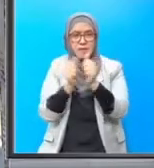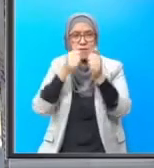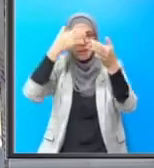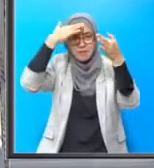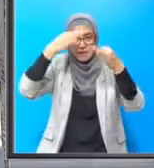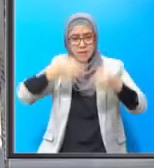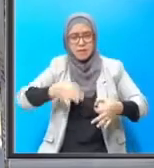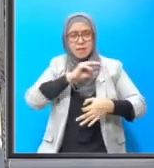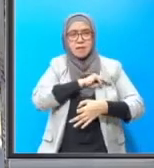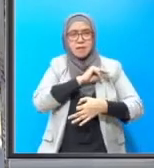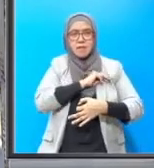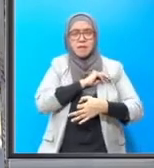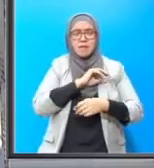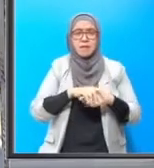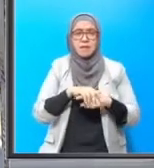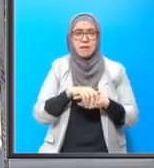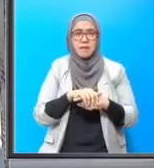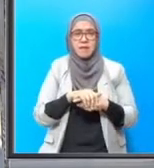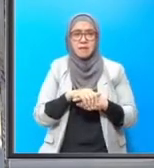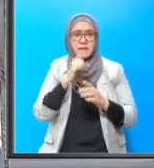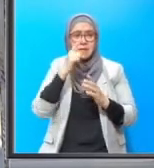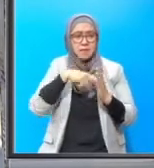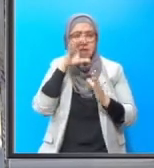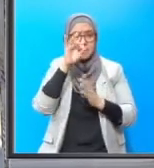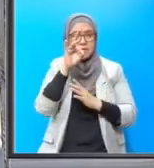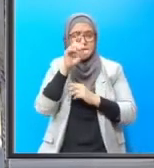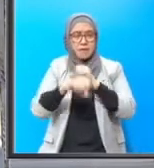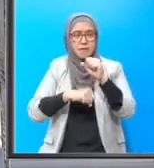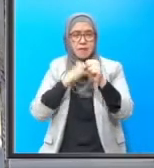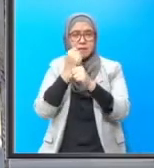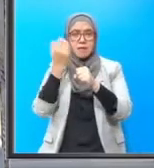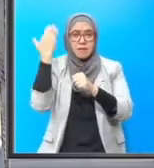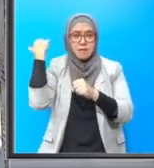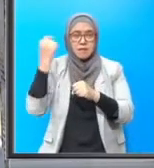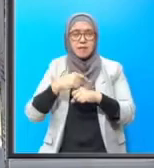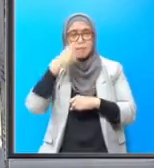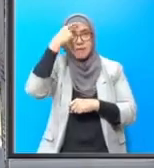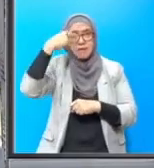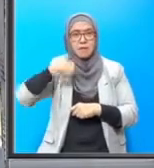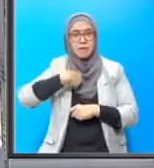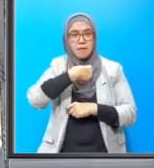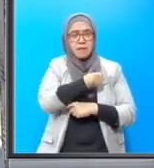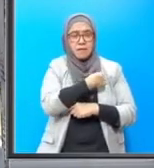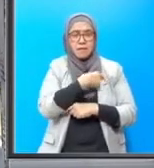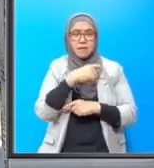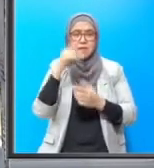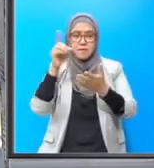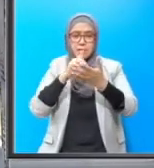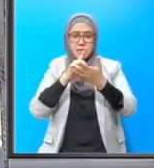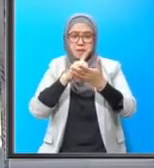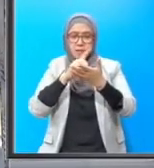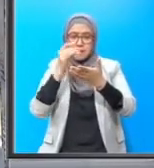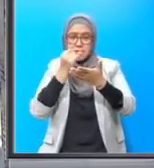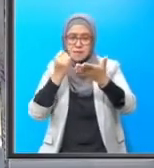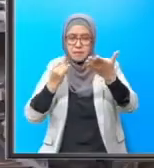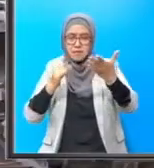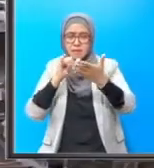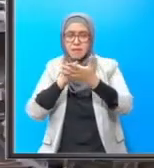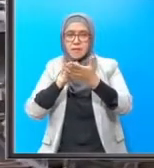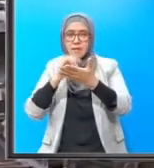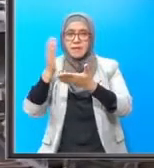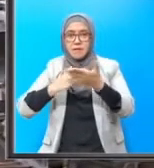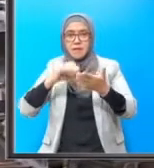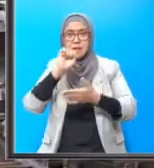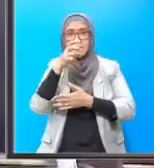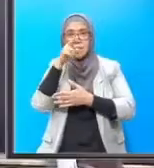bertugas 2019 dan Pakde kami tulisannya beda sebahagian daripada sedih base dan kita mau Gan